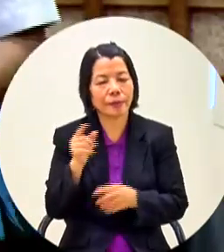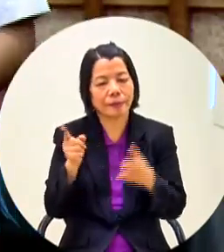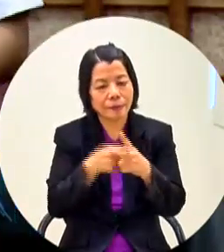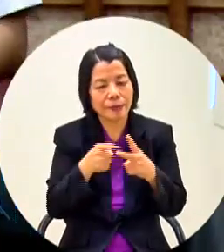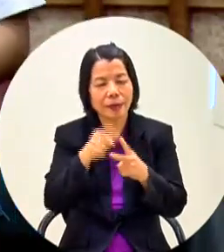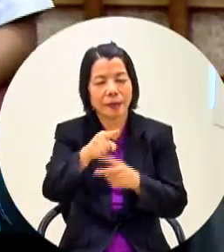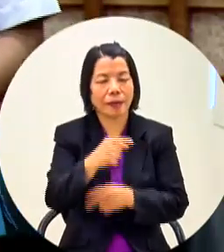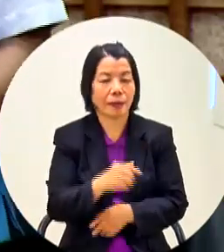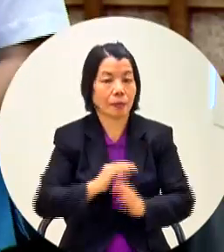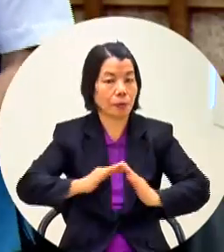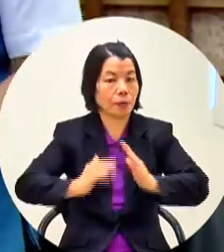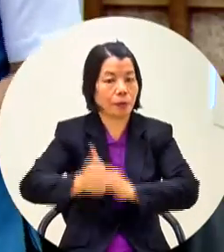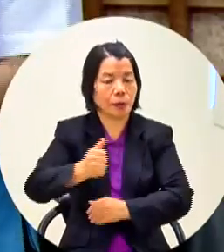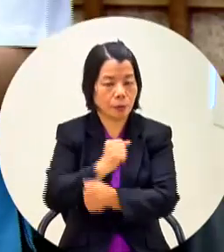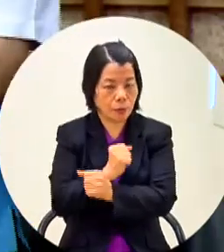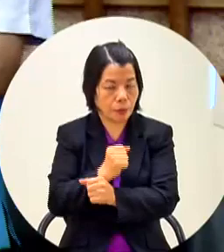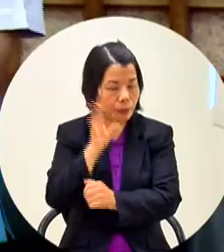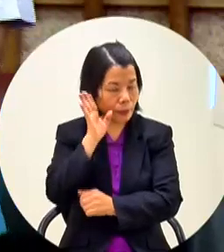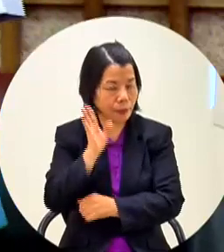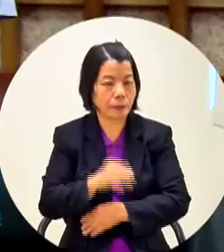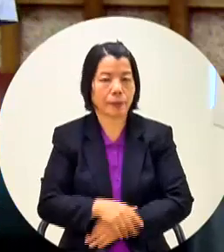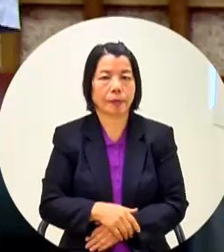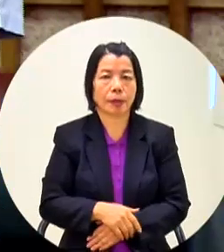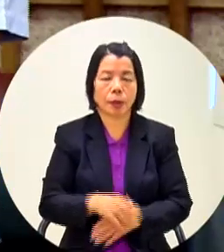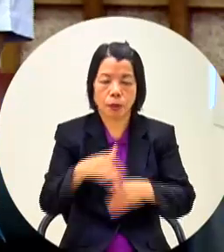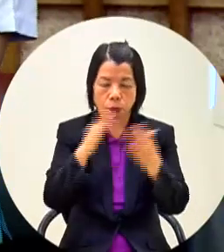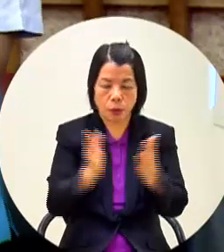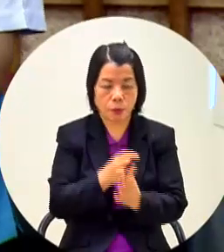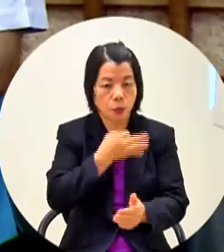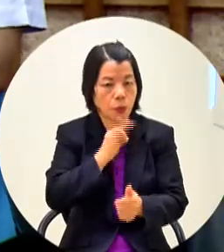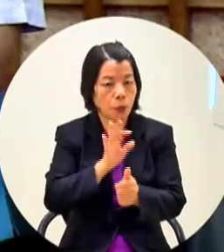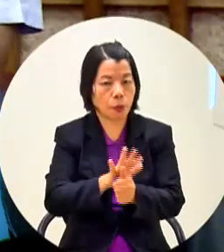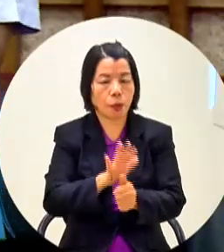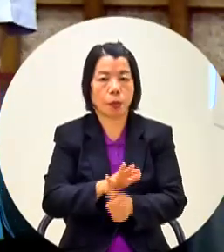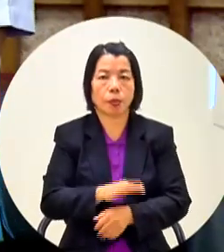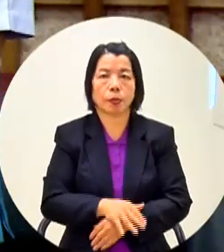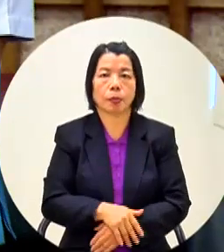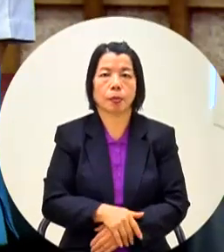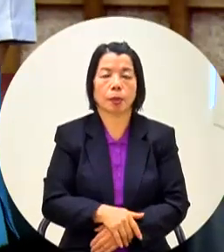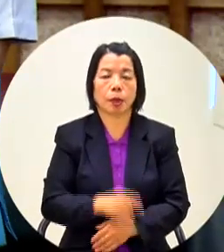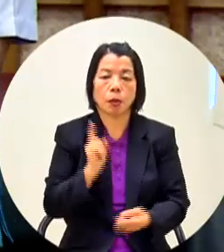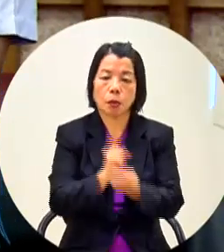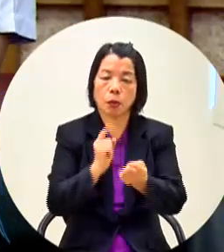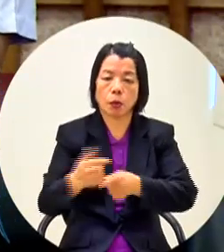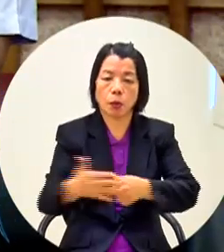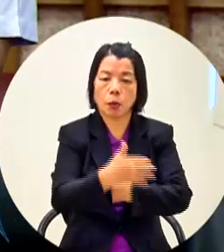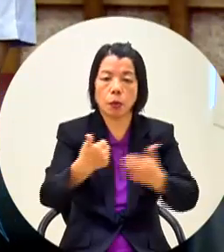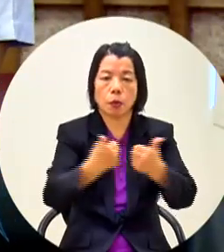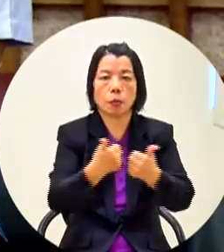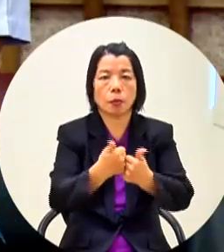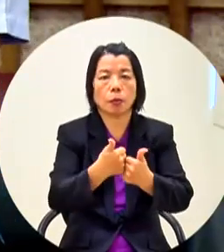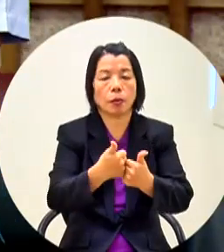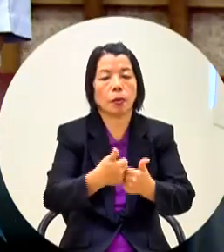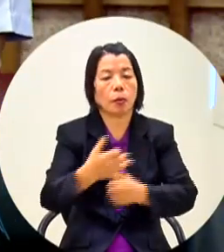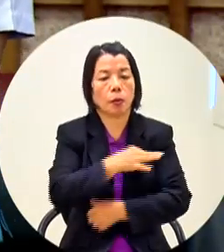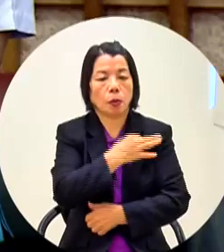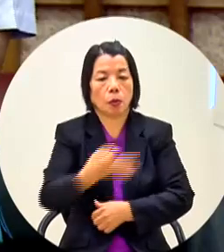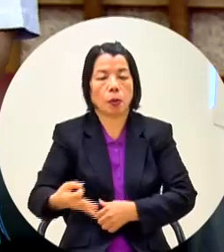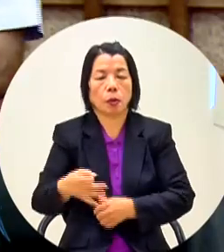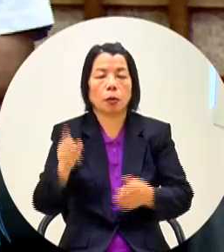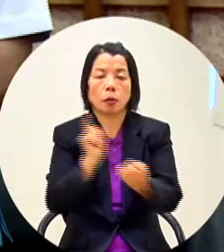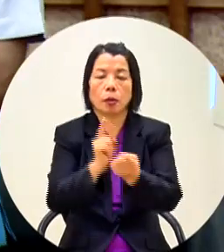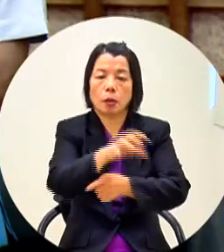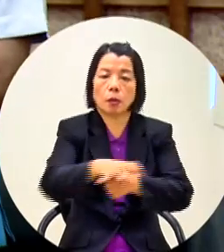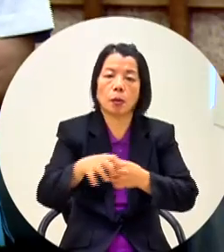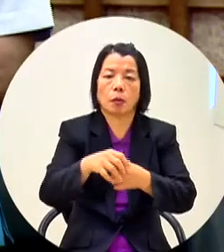了哈。在整个哈纾困呢，哈，我们看到。渔会的会员呢，在我们农委会呢